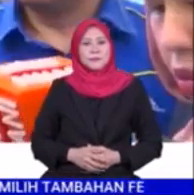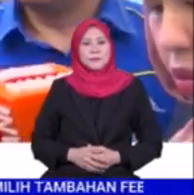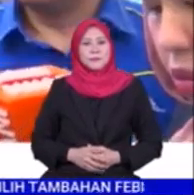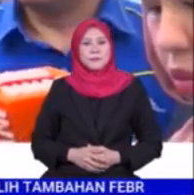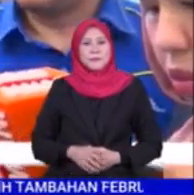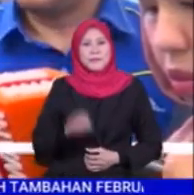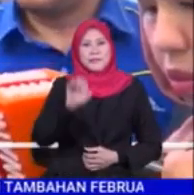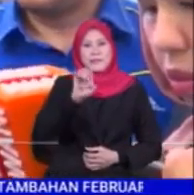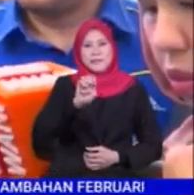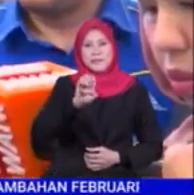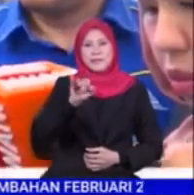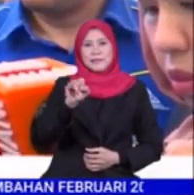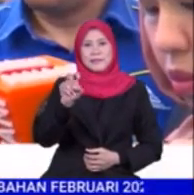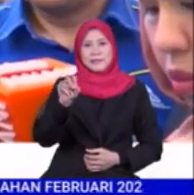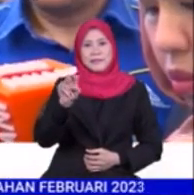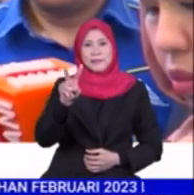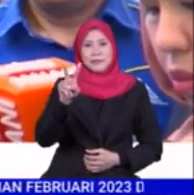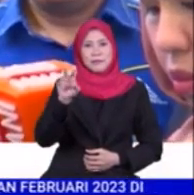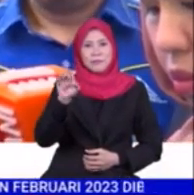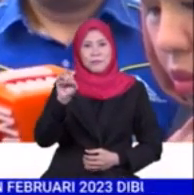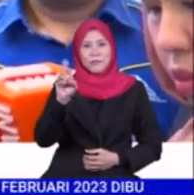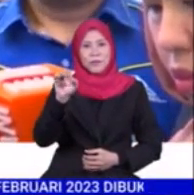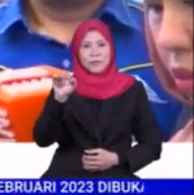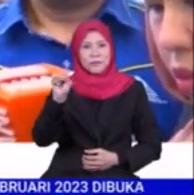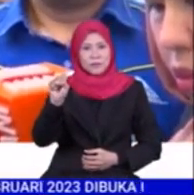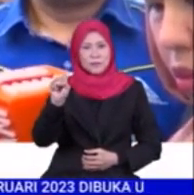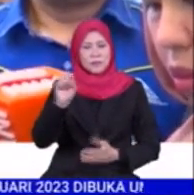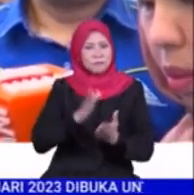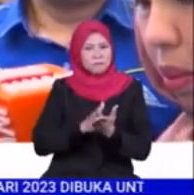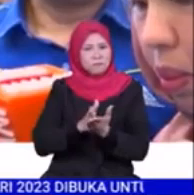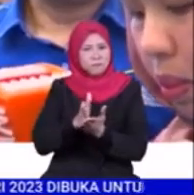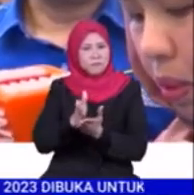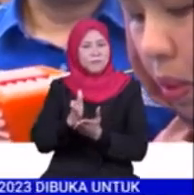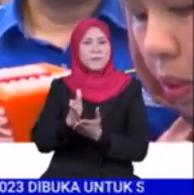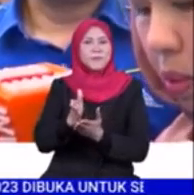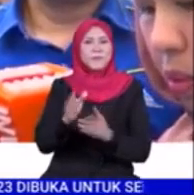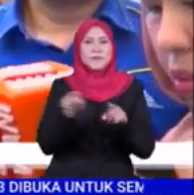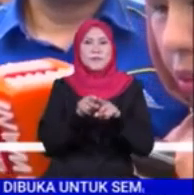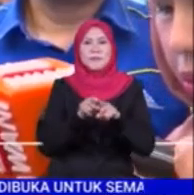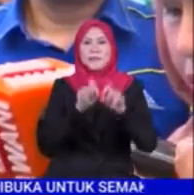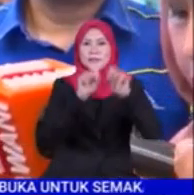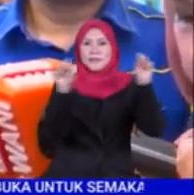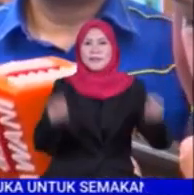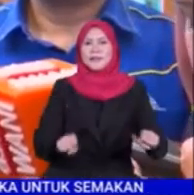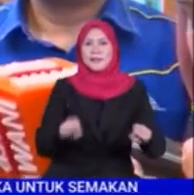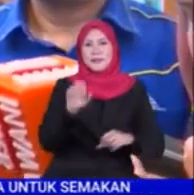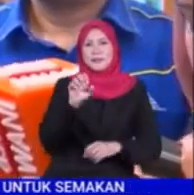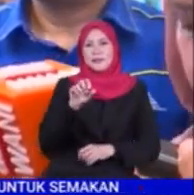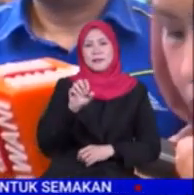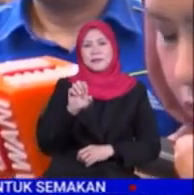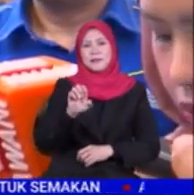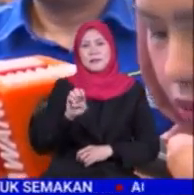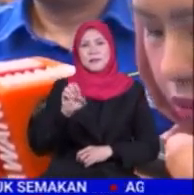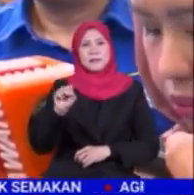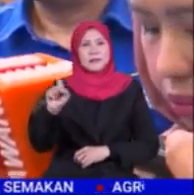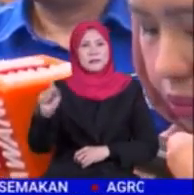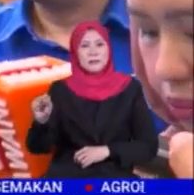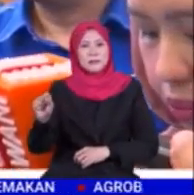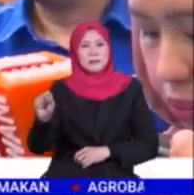Jadi e-invoicing ini menyebabkan telus sebagaimana sistem GST juga. Jadi kita